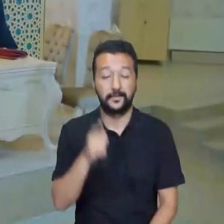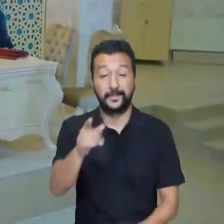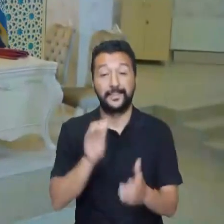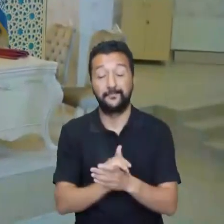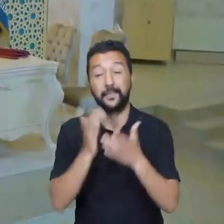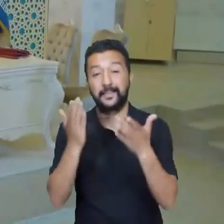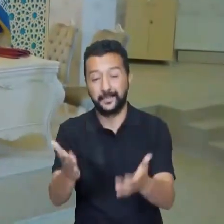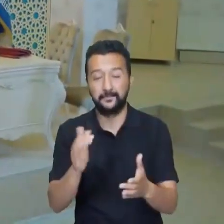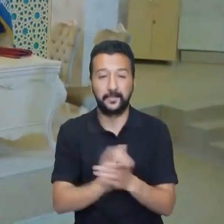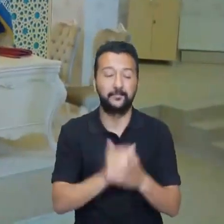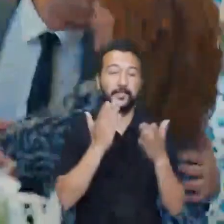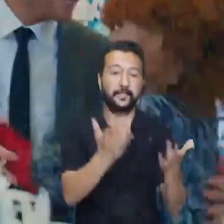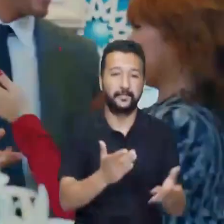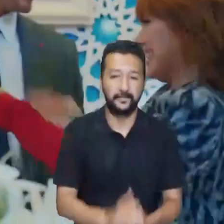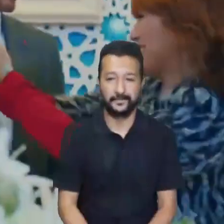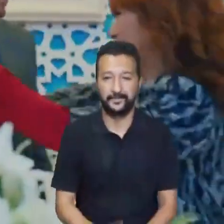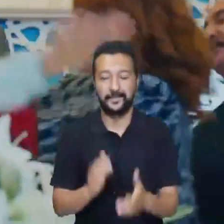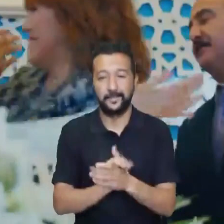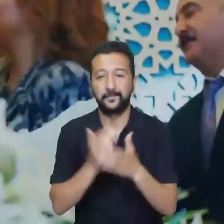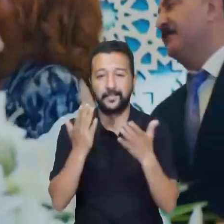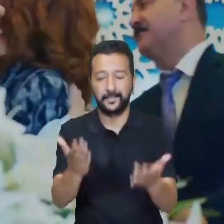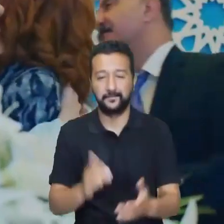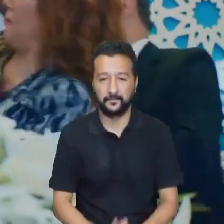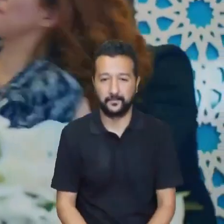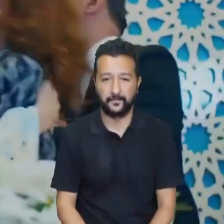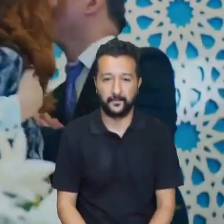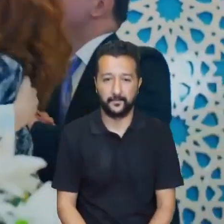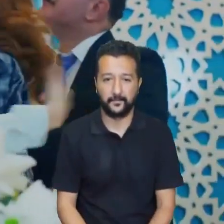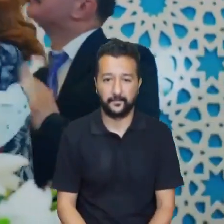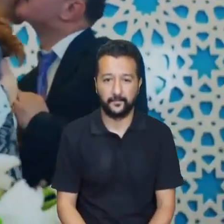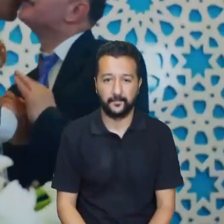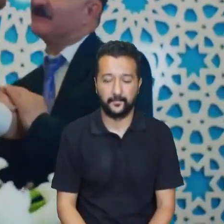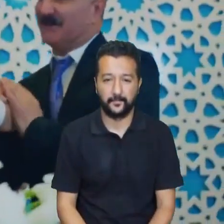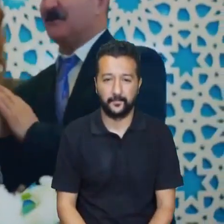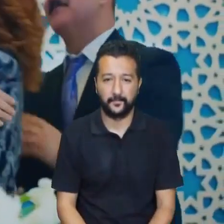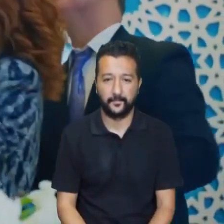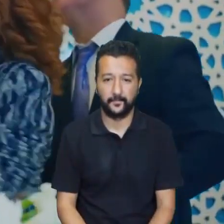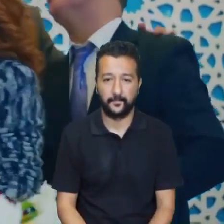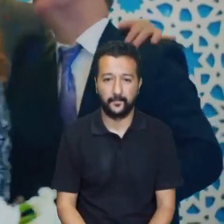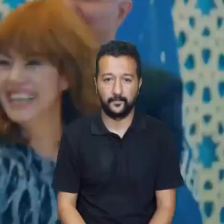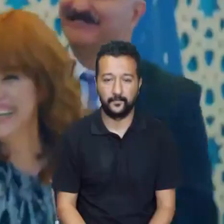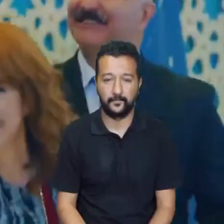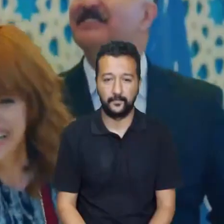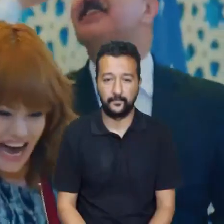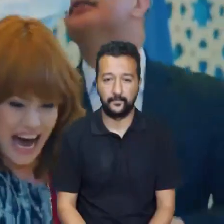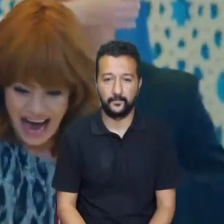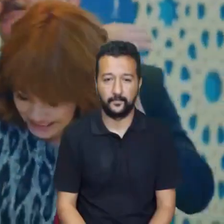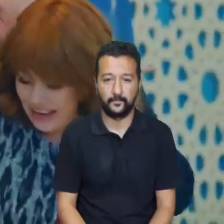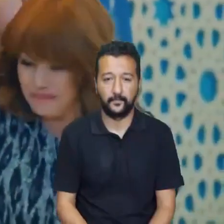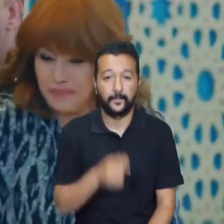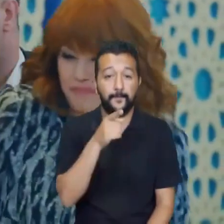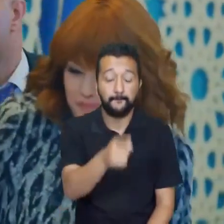Tebrik ederim. Ayşen önce Tarık'ı sonra Itır'ı öpüp kucakladı. Şener geniş alanlı, kısa boylu, toparlak yüzlü